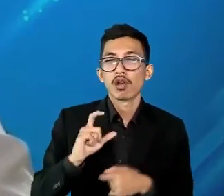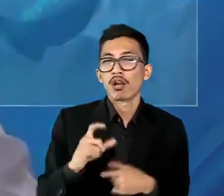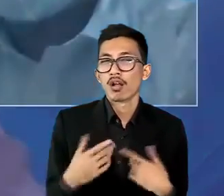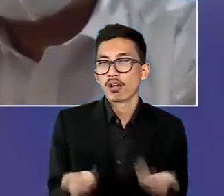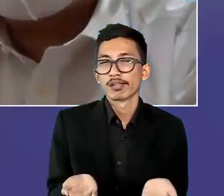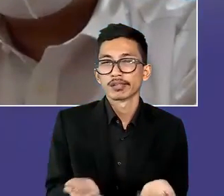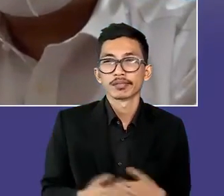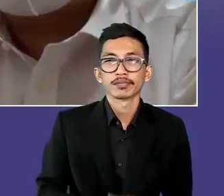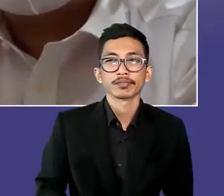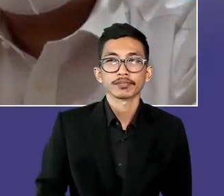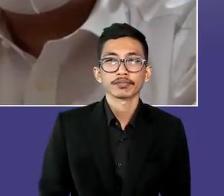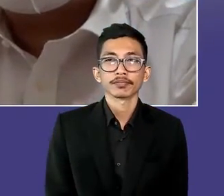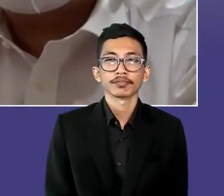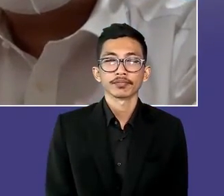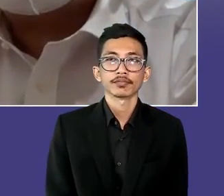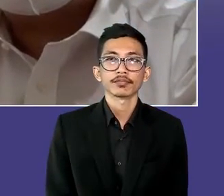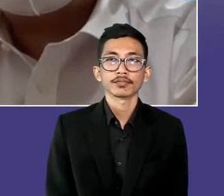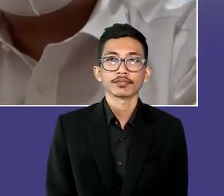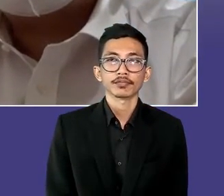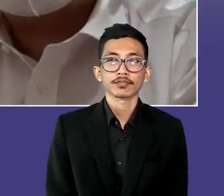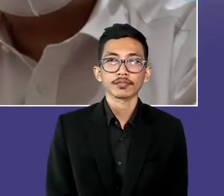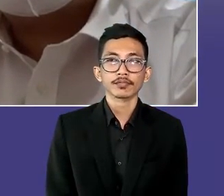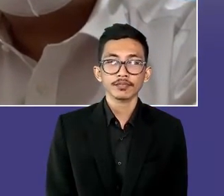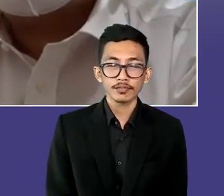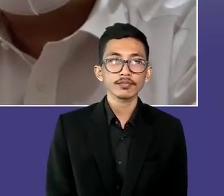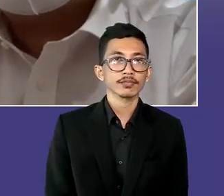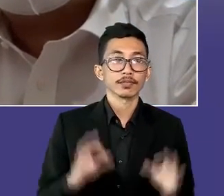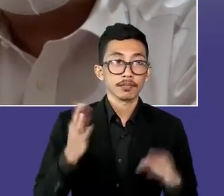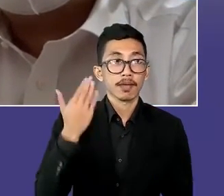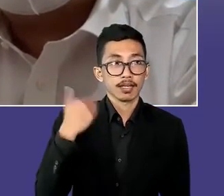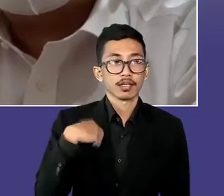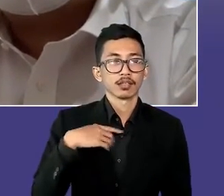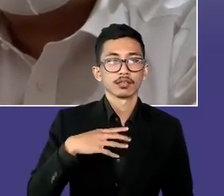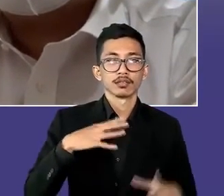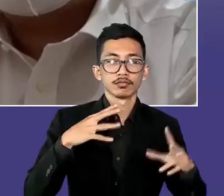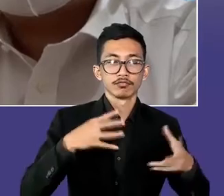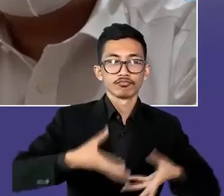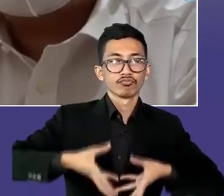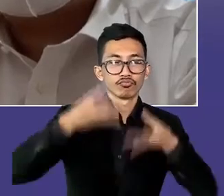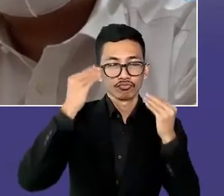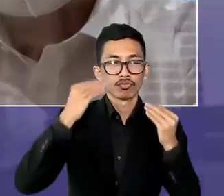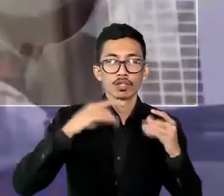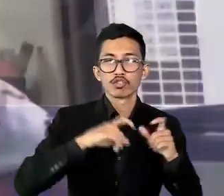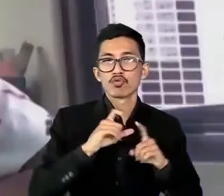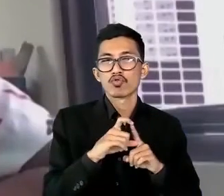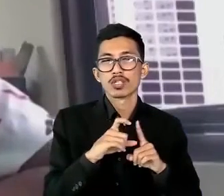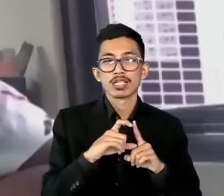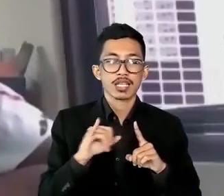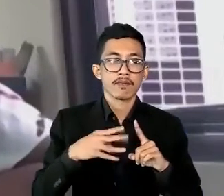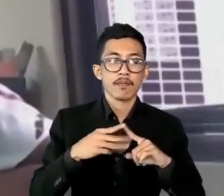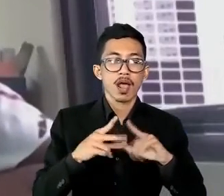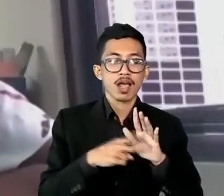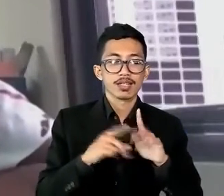baik, sebenarnya saya ada gagasan yang saya dapat kemarin hasil studi banding saya ke Yogyakarta Pak.